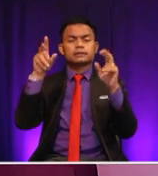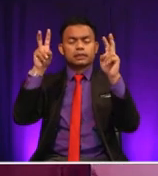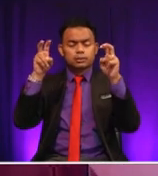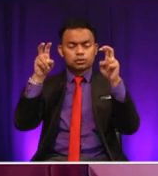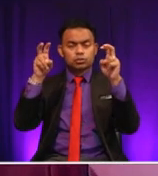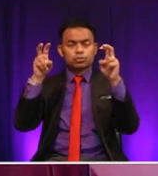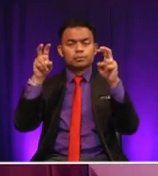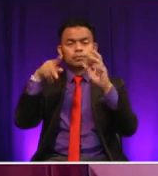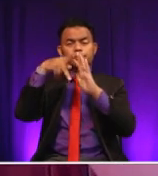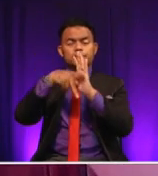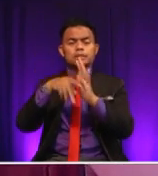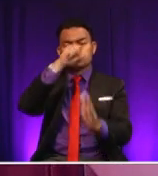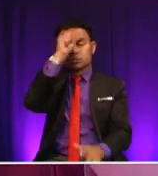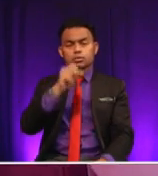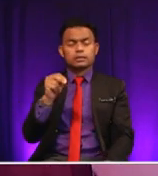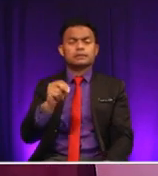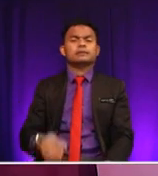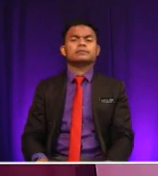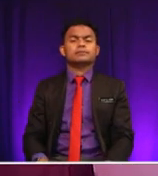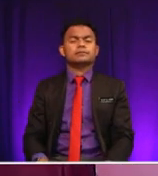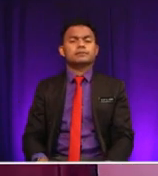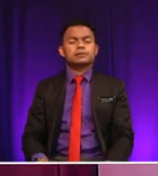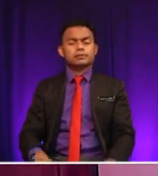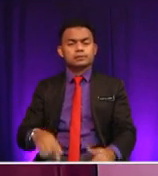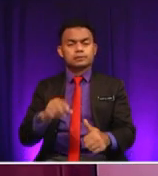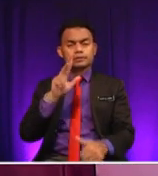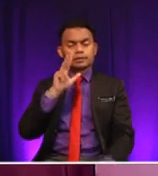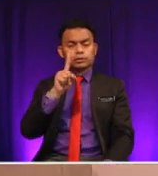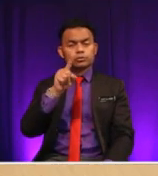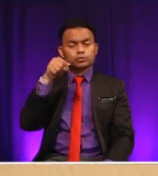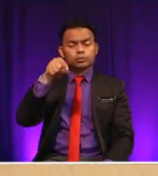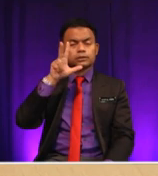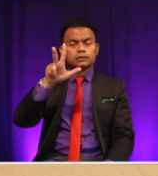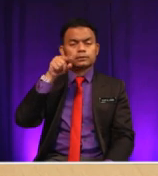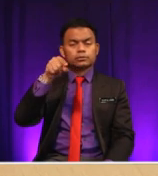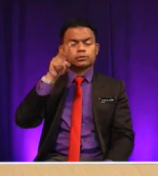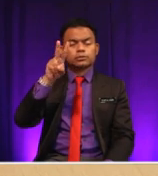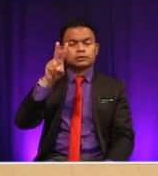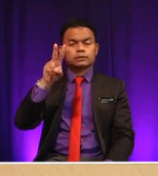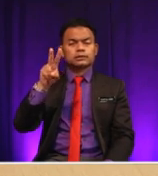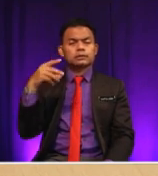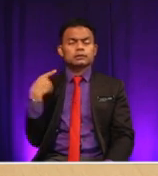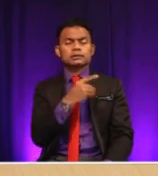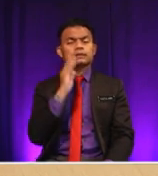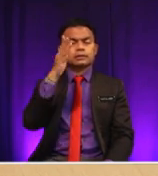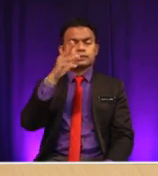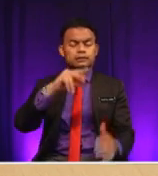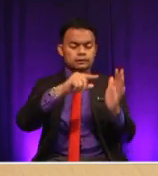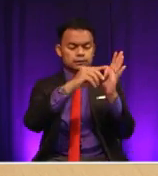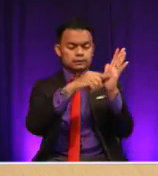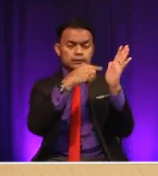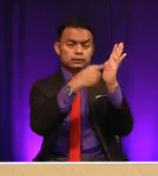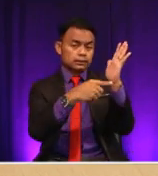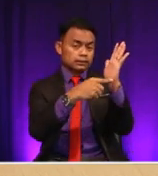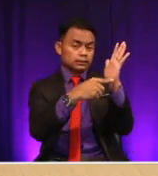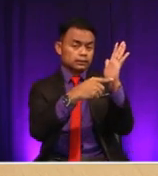kemudian satu poin 3 poin 2 yaitu memberi kritikan Oke kritikan Yang mana ada tiga